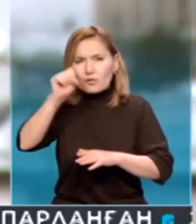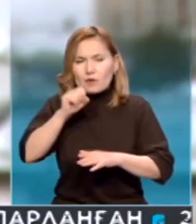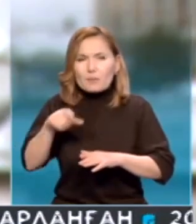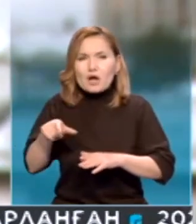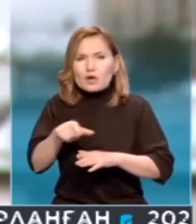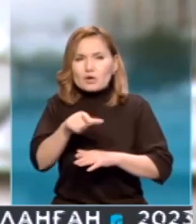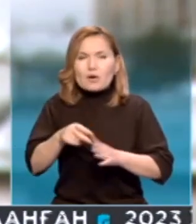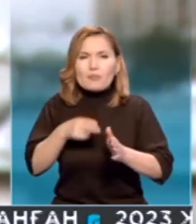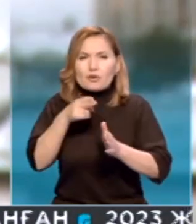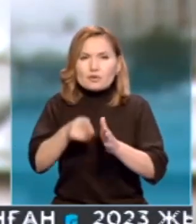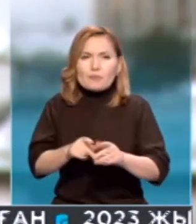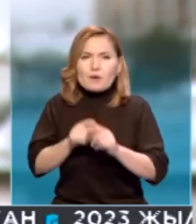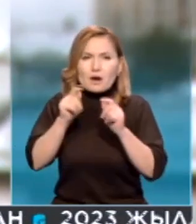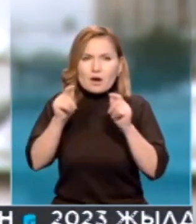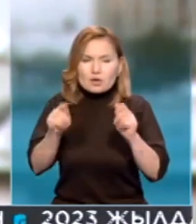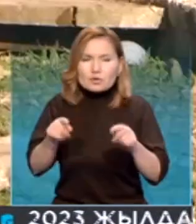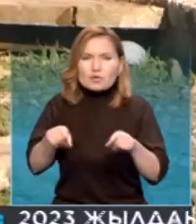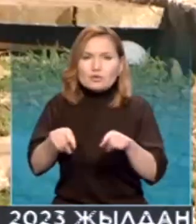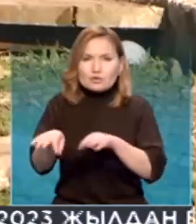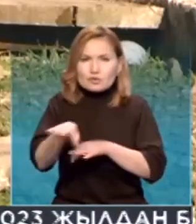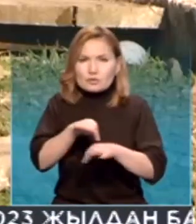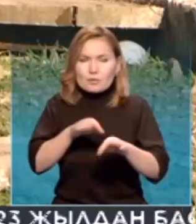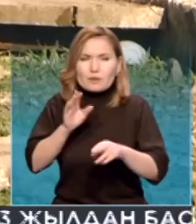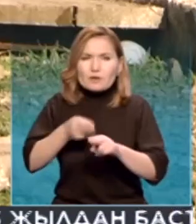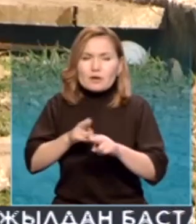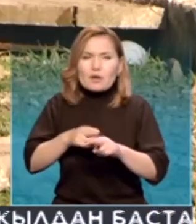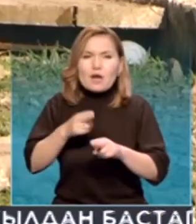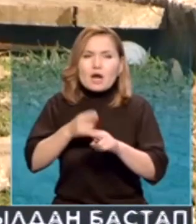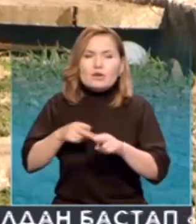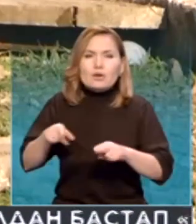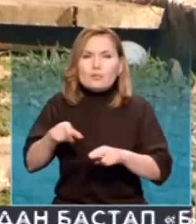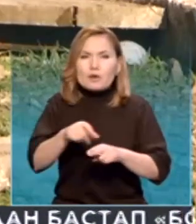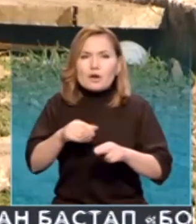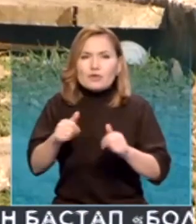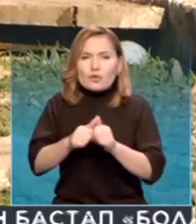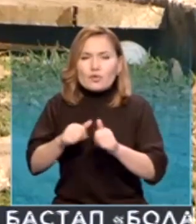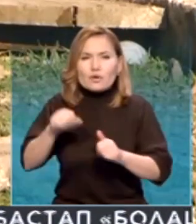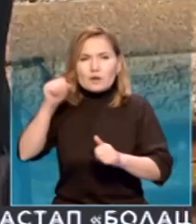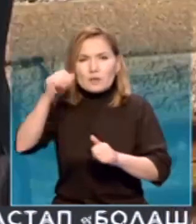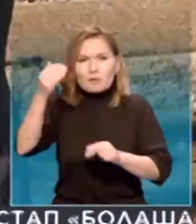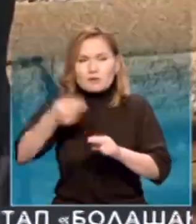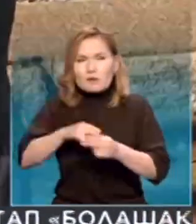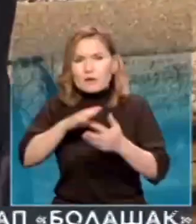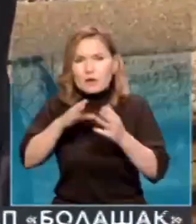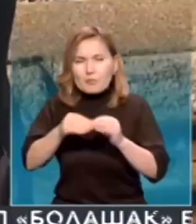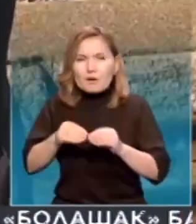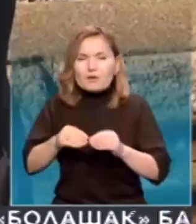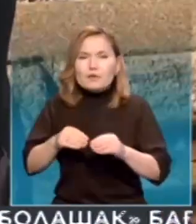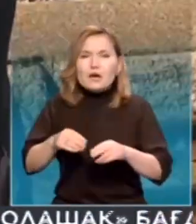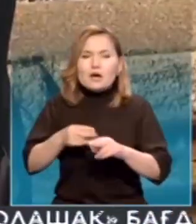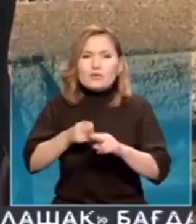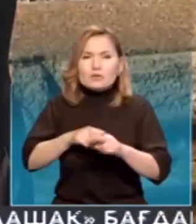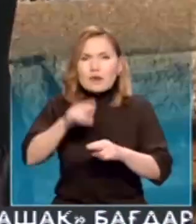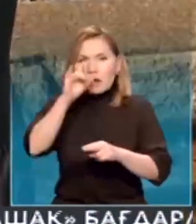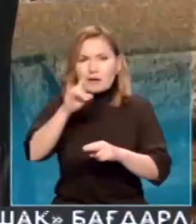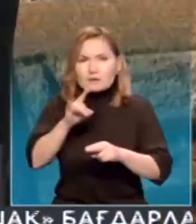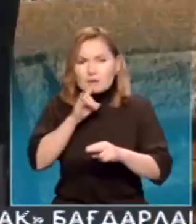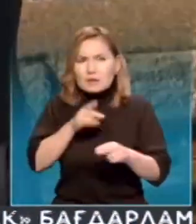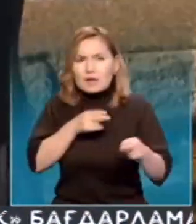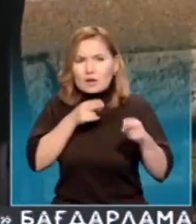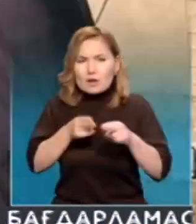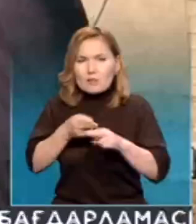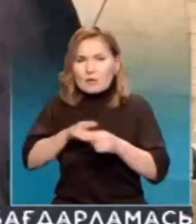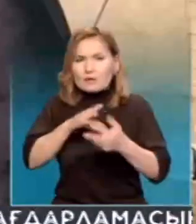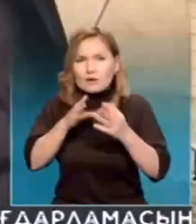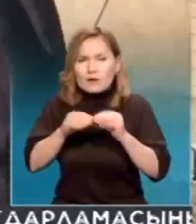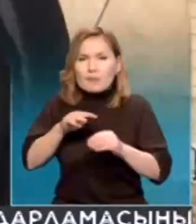дамытуға арналған жоба. Темір жол желісі көршілдің Сырдария, Жызақ станциялары арқылы жалғасын таппақ. Ол үшін